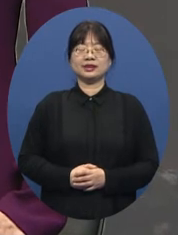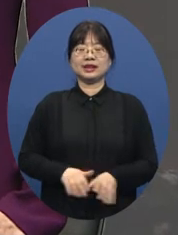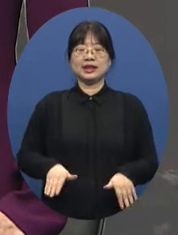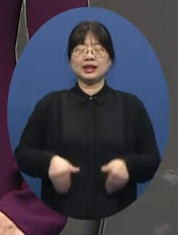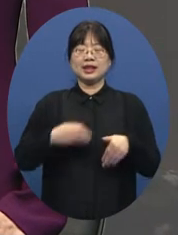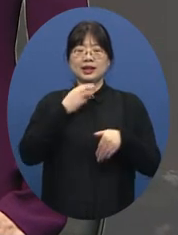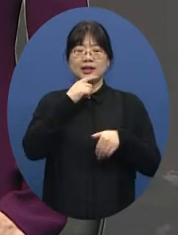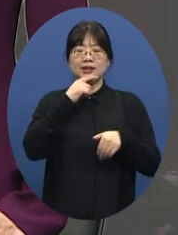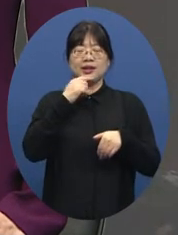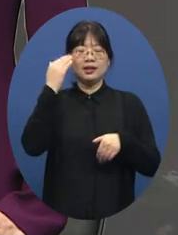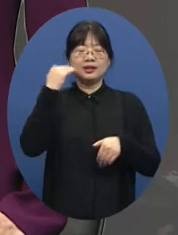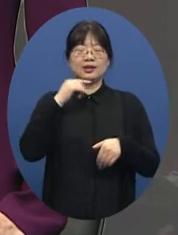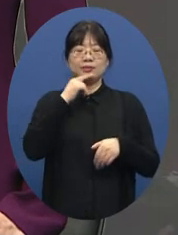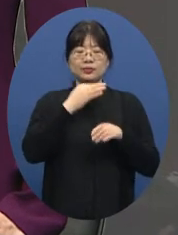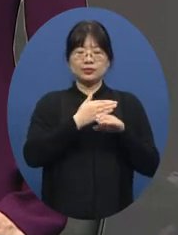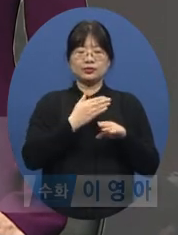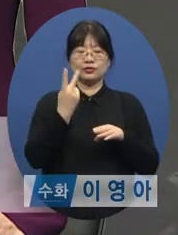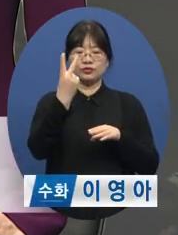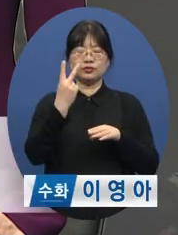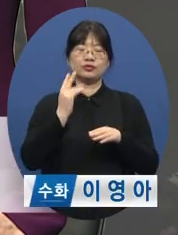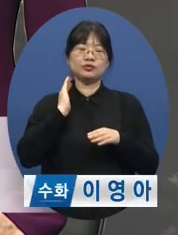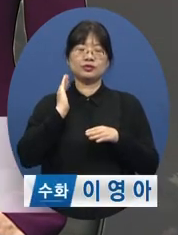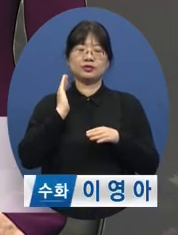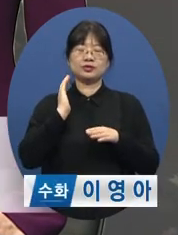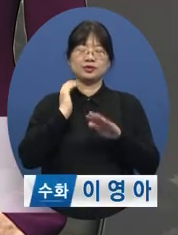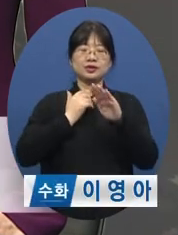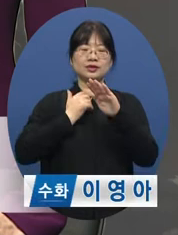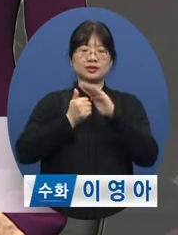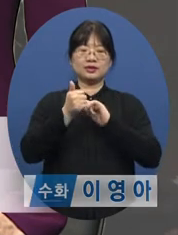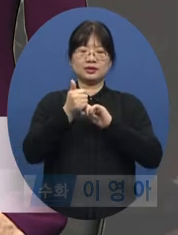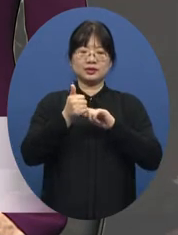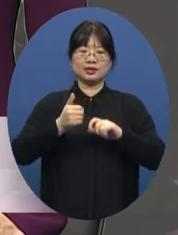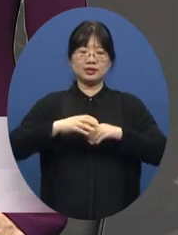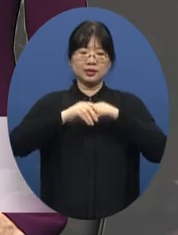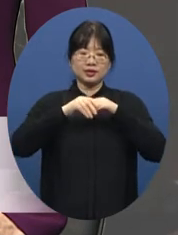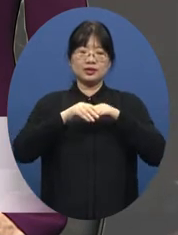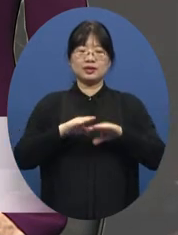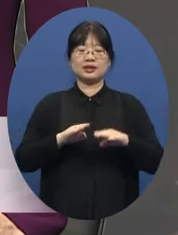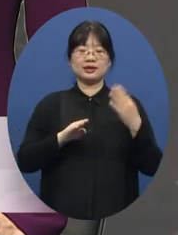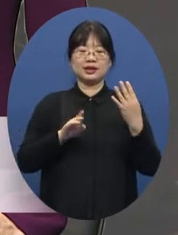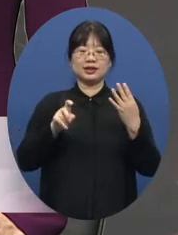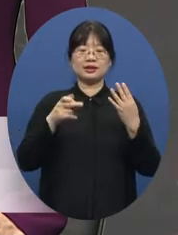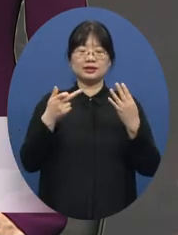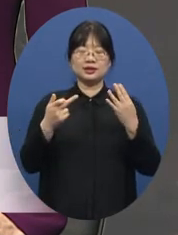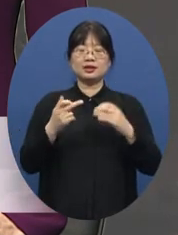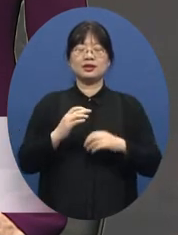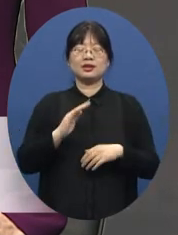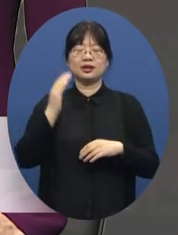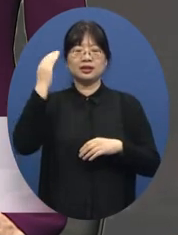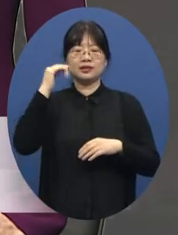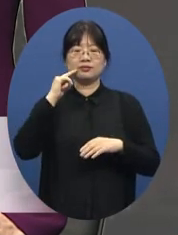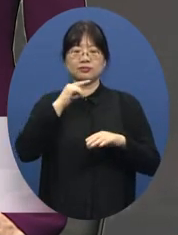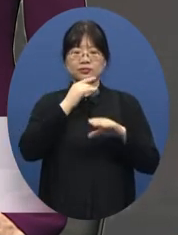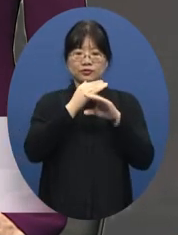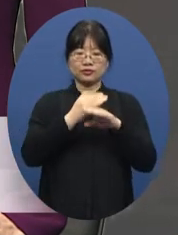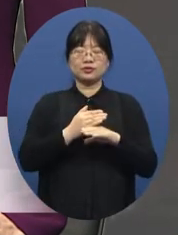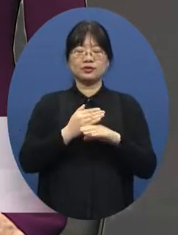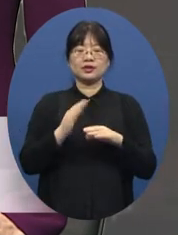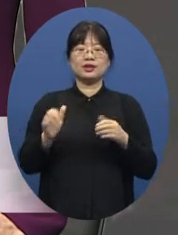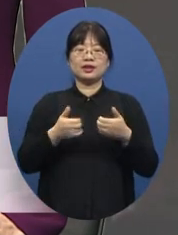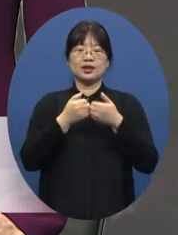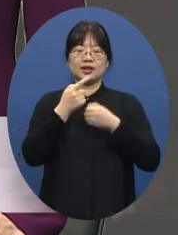남과 북두 정상이 손을 맞잡고 새로운 역사의 시작을 알렸던 4.27 남북 정상회담이 1주년을